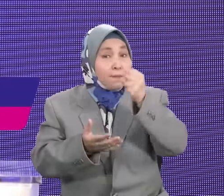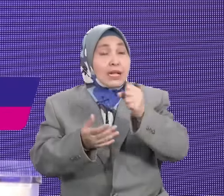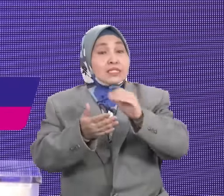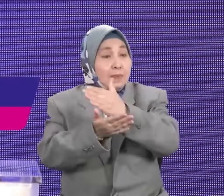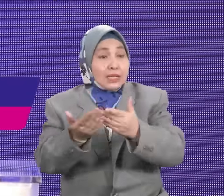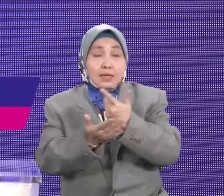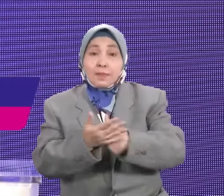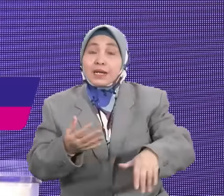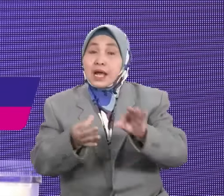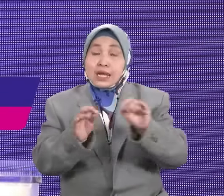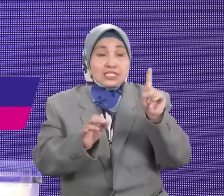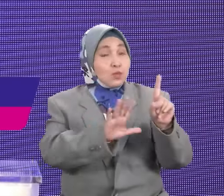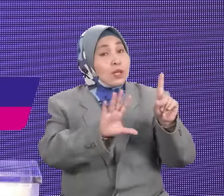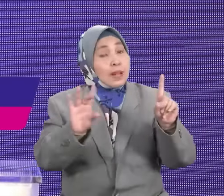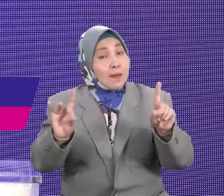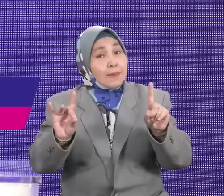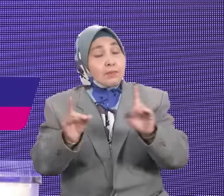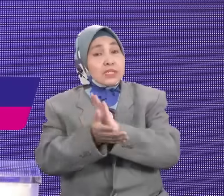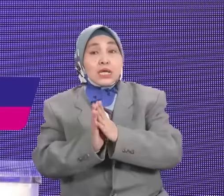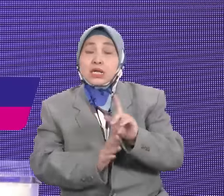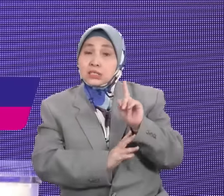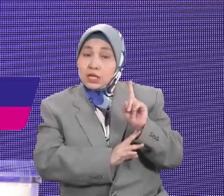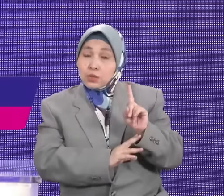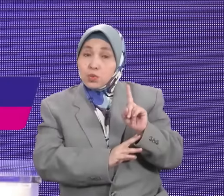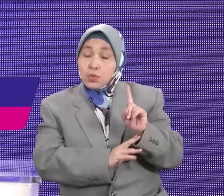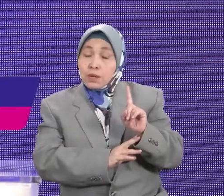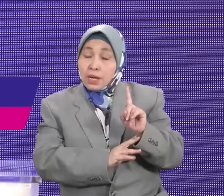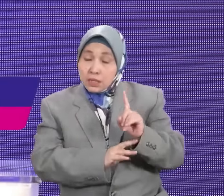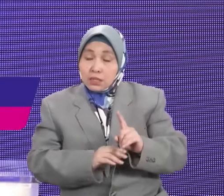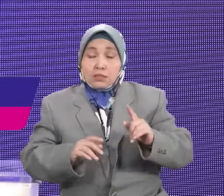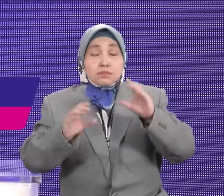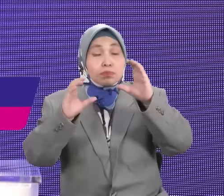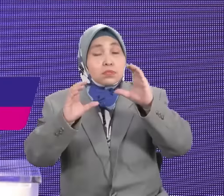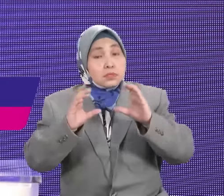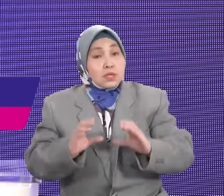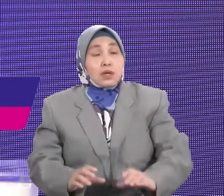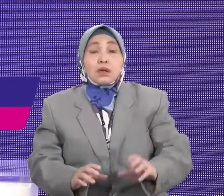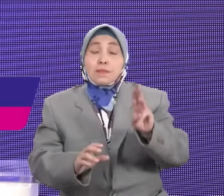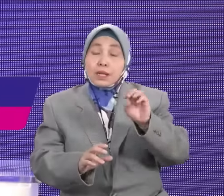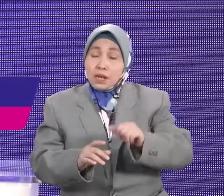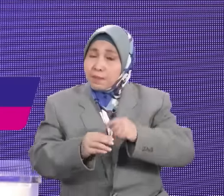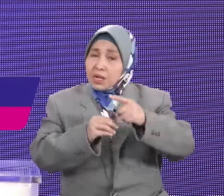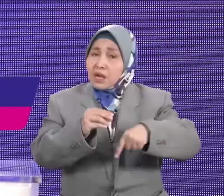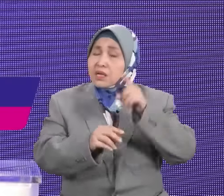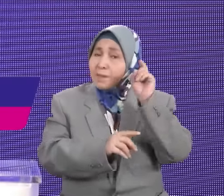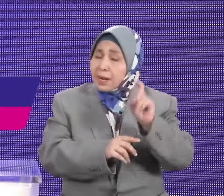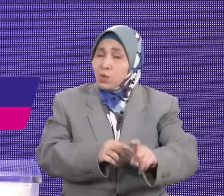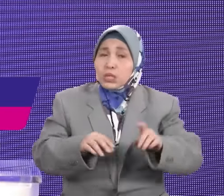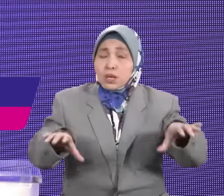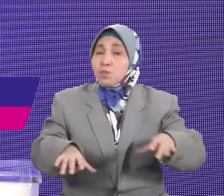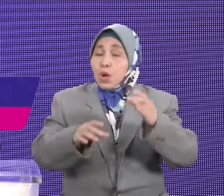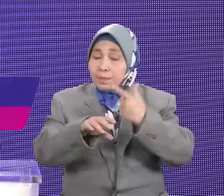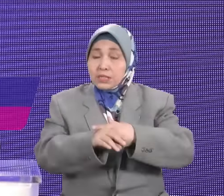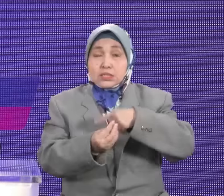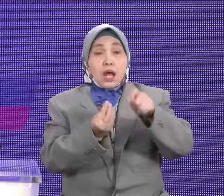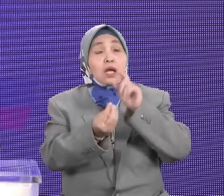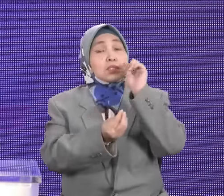ayat 158 ini sebagai satu manasik ya salah satu daripada yang perlu ditunaikan ketika